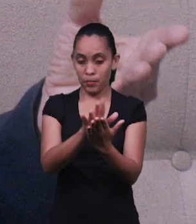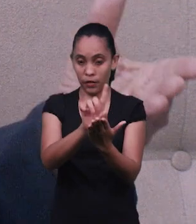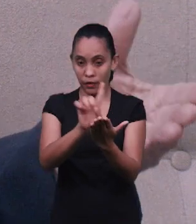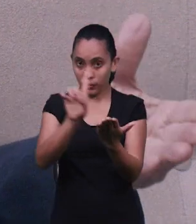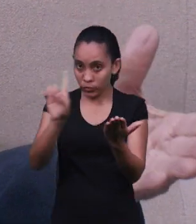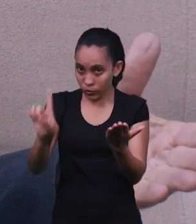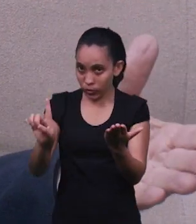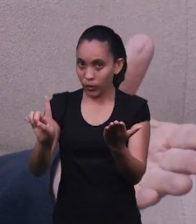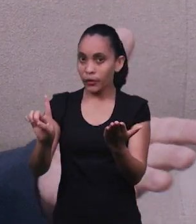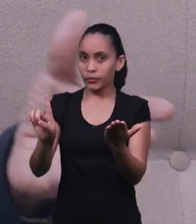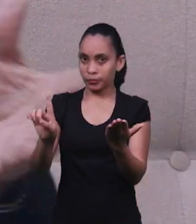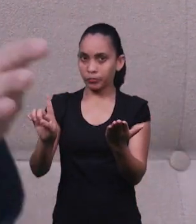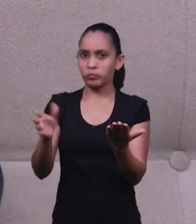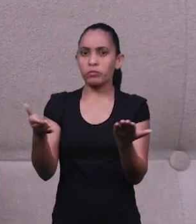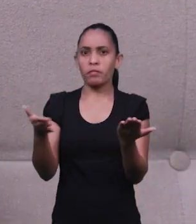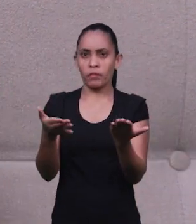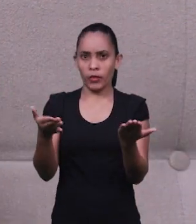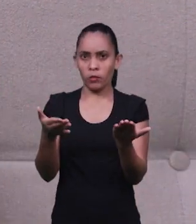Maintenant,